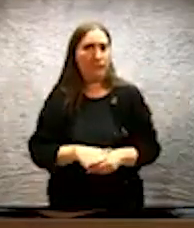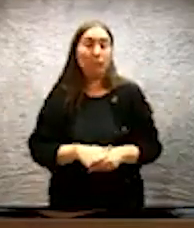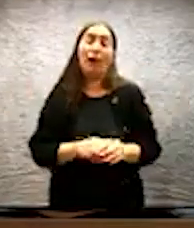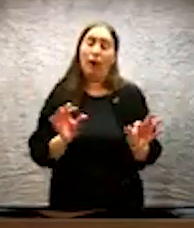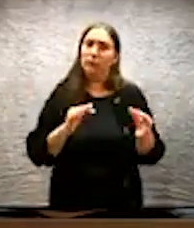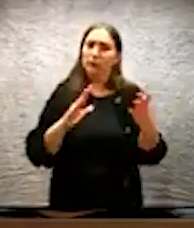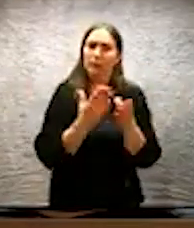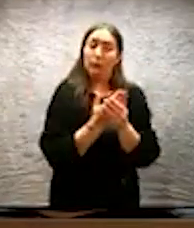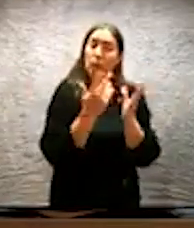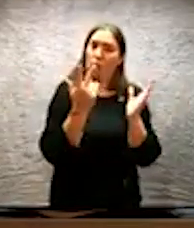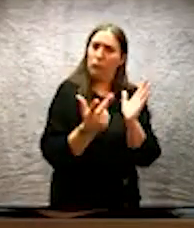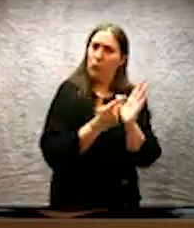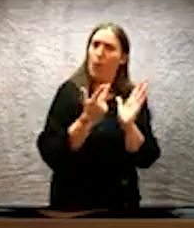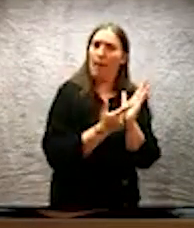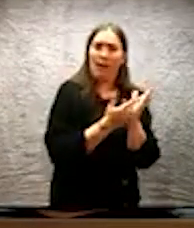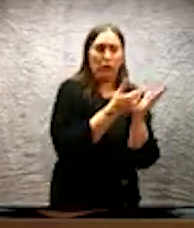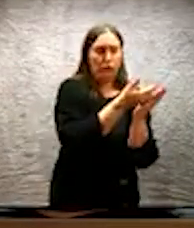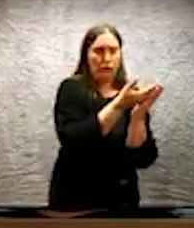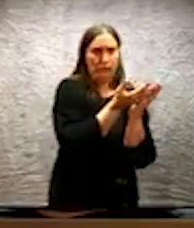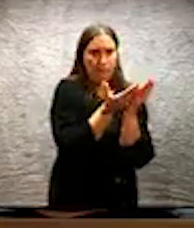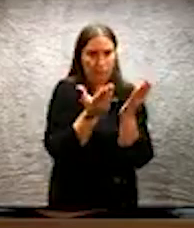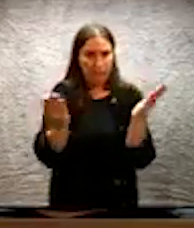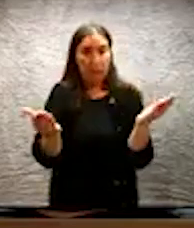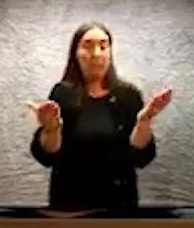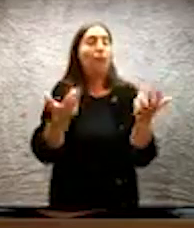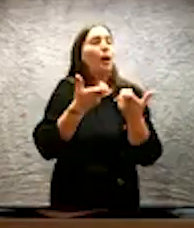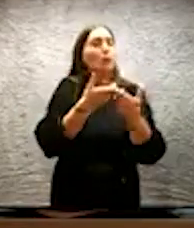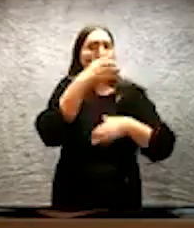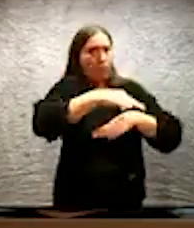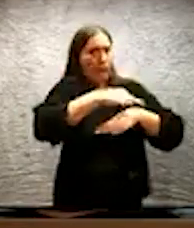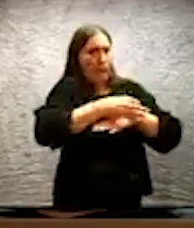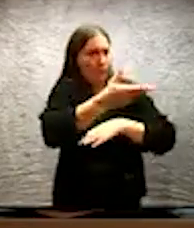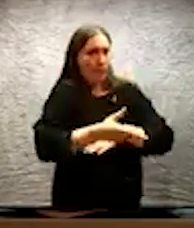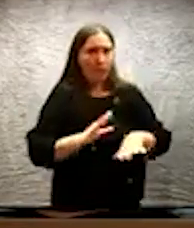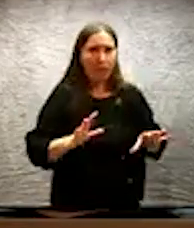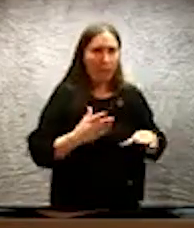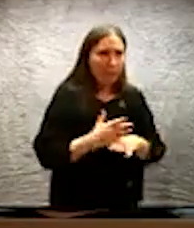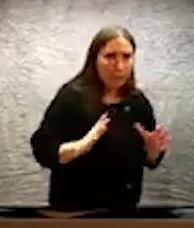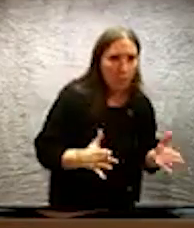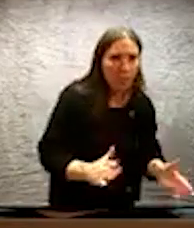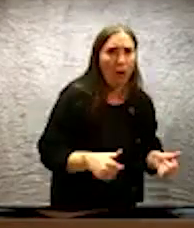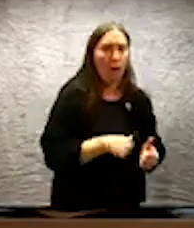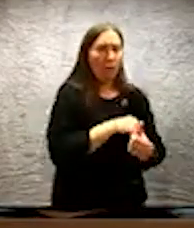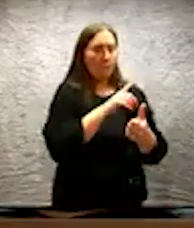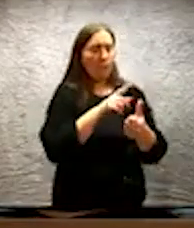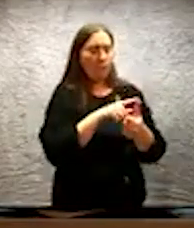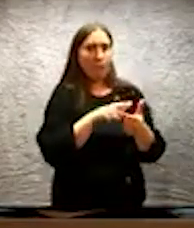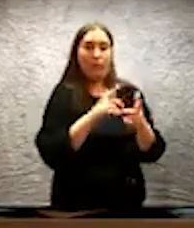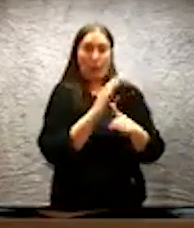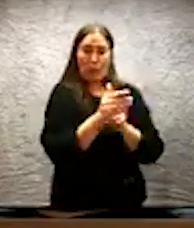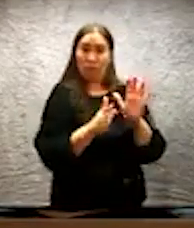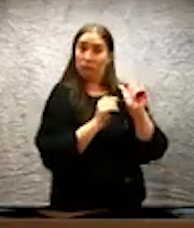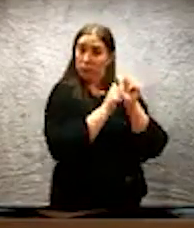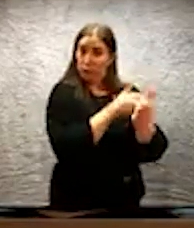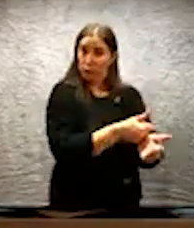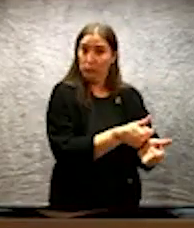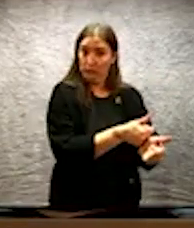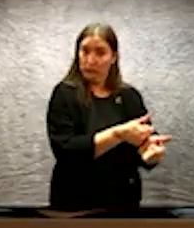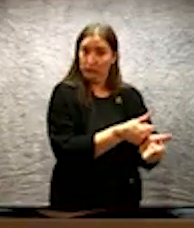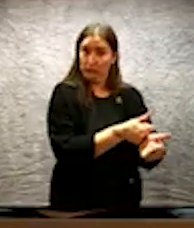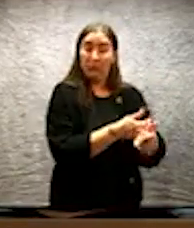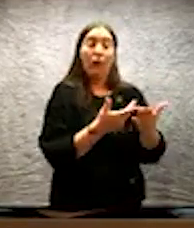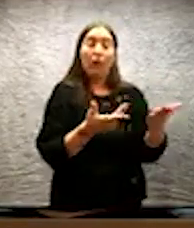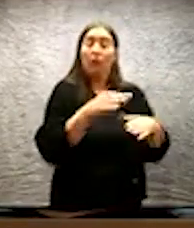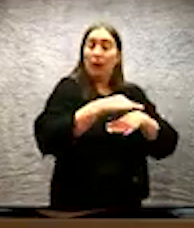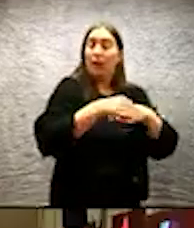pages, le traitement de l'agent en cas de maladie, hein, donc Ce régime suit le traitement en cas de maladie